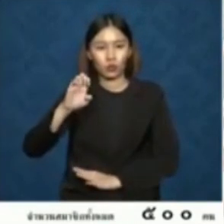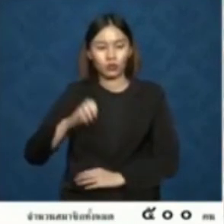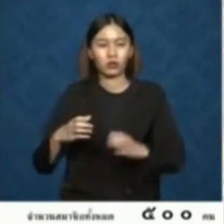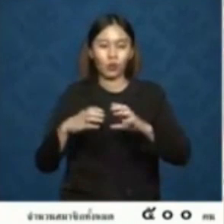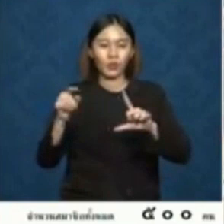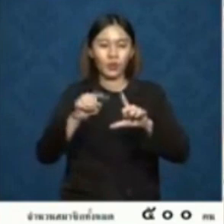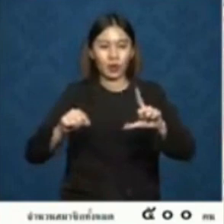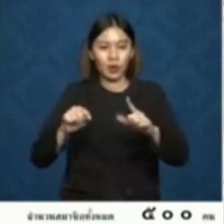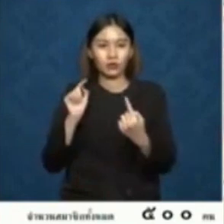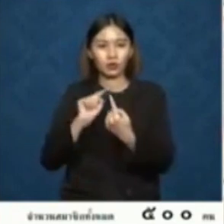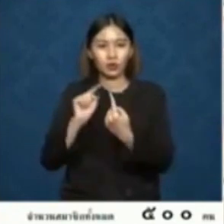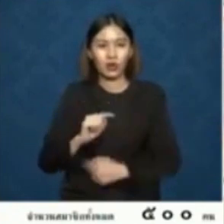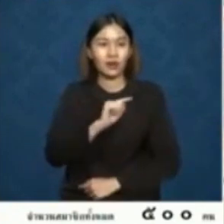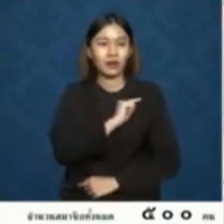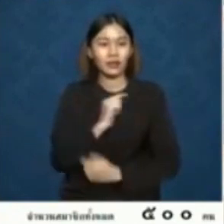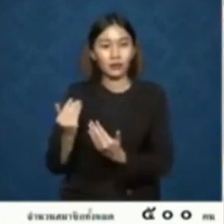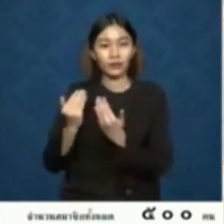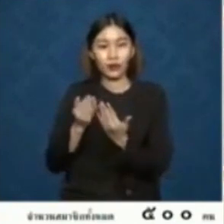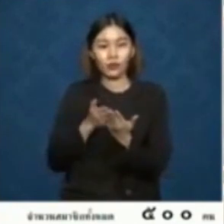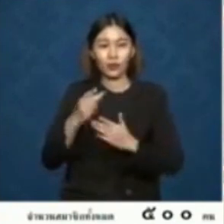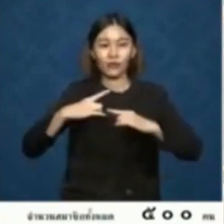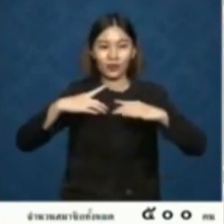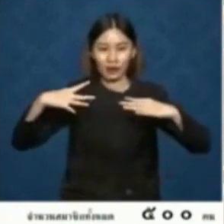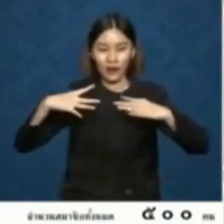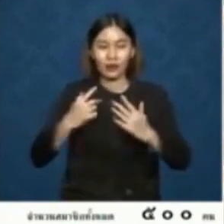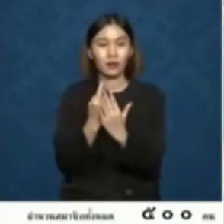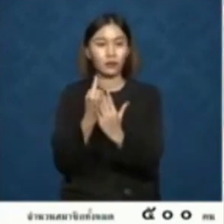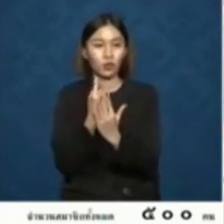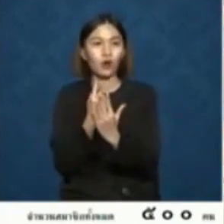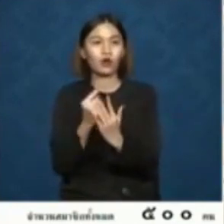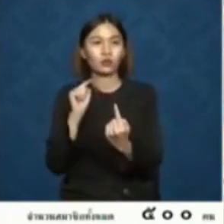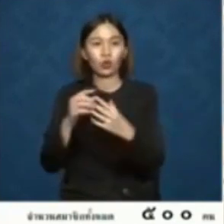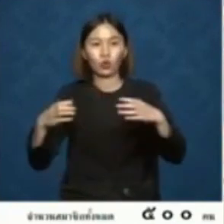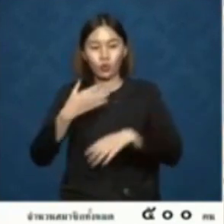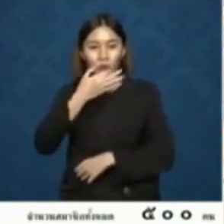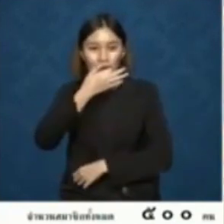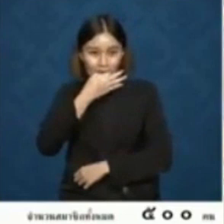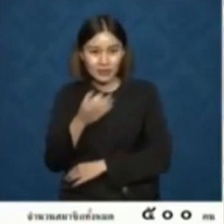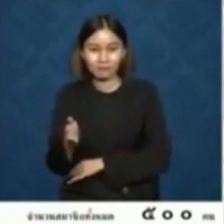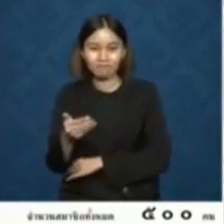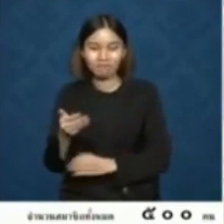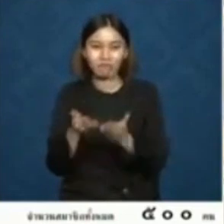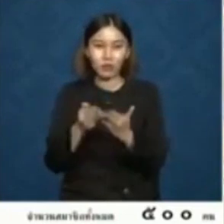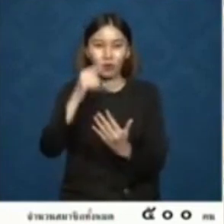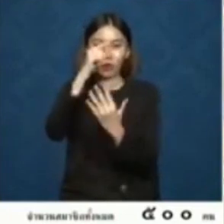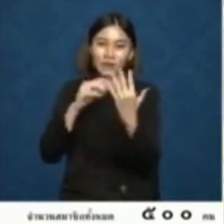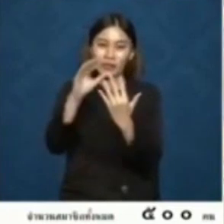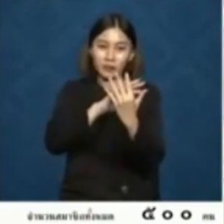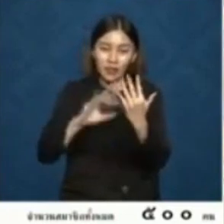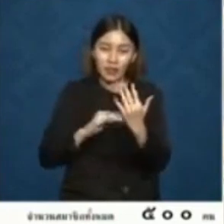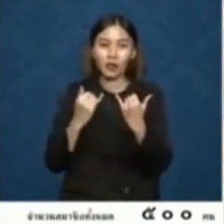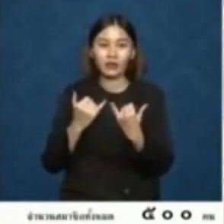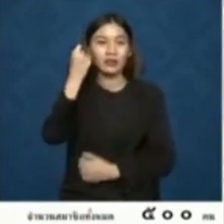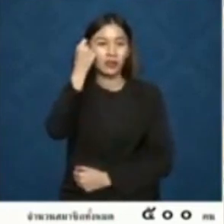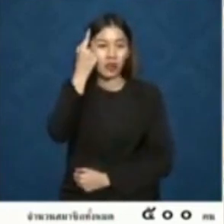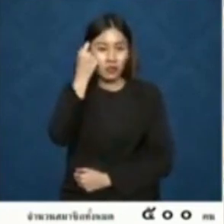วไกลในฐานะที่รับมอบหมายในฐานะวิปฝ่ายค้านครับและเป็นตัวแทนพี่น้องชาวประมงทั้งประเทศครับท่านประธานครับในหลักการเรา